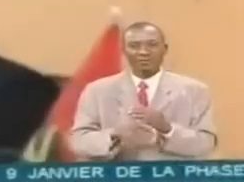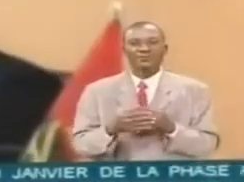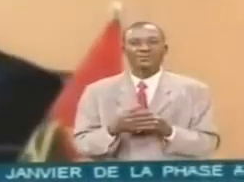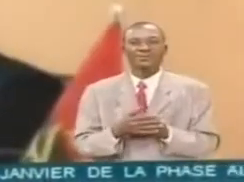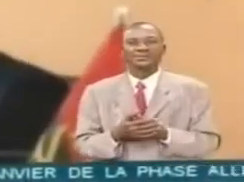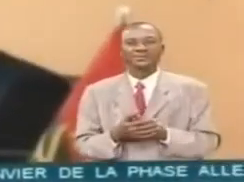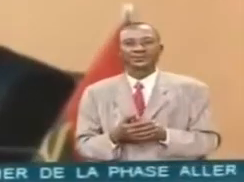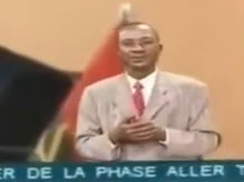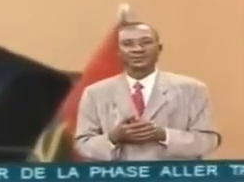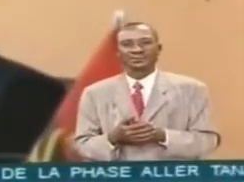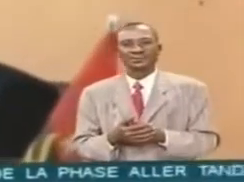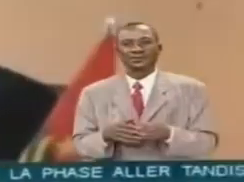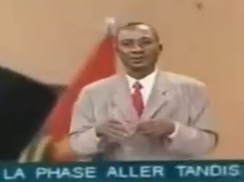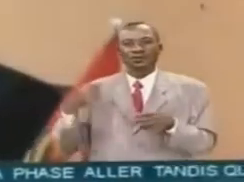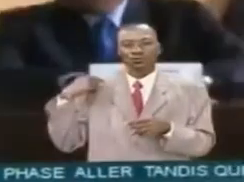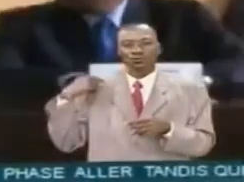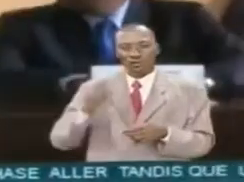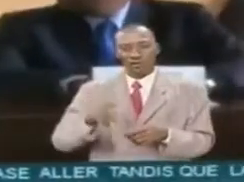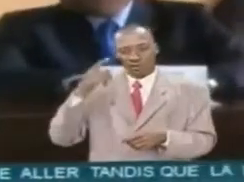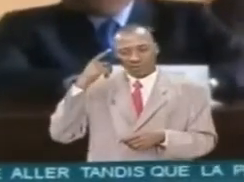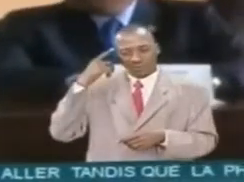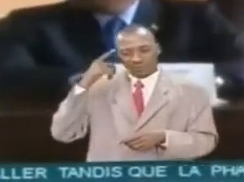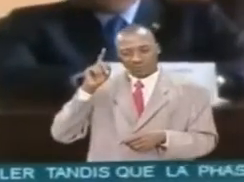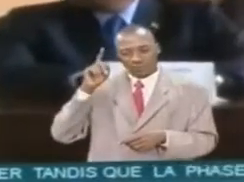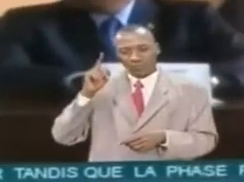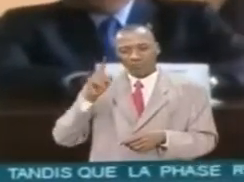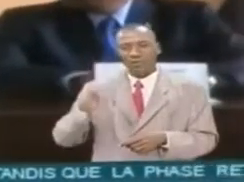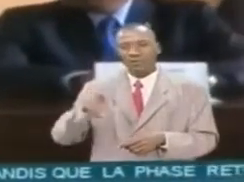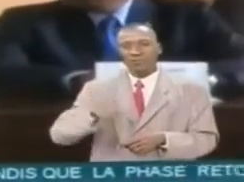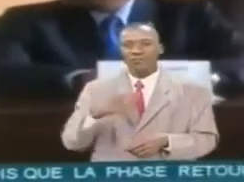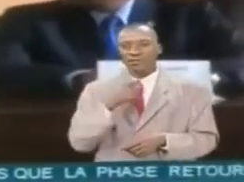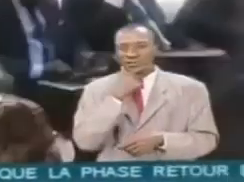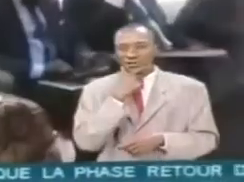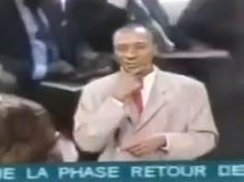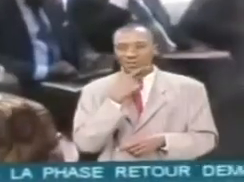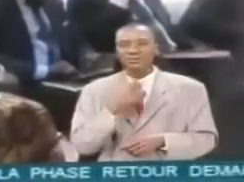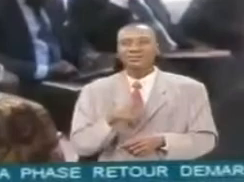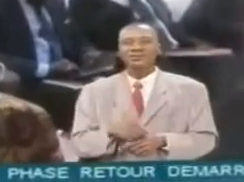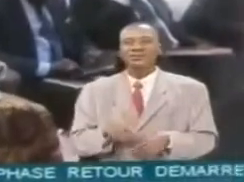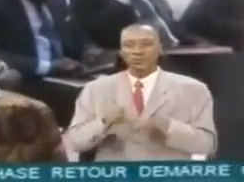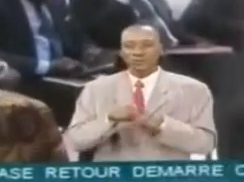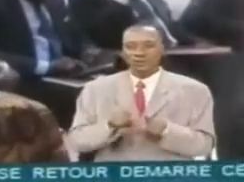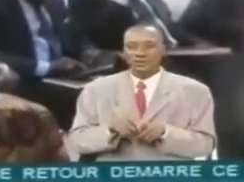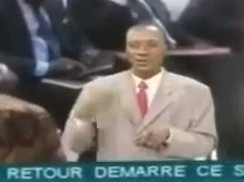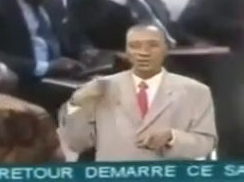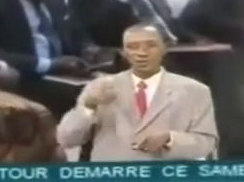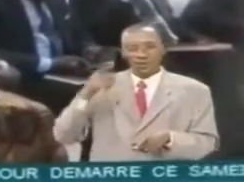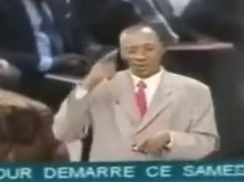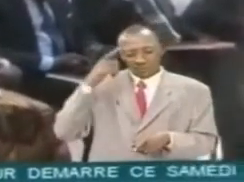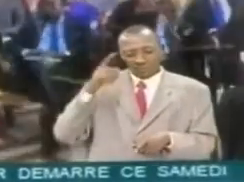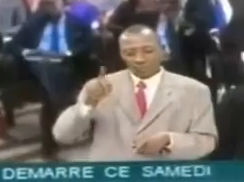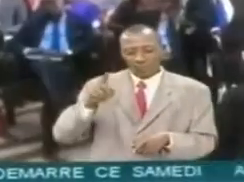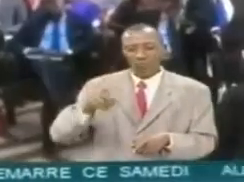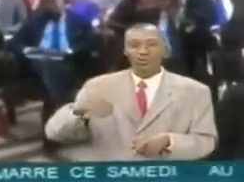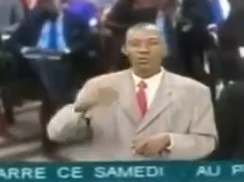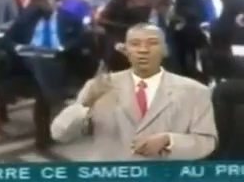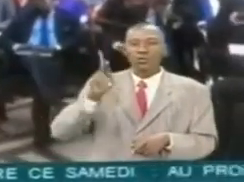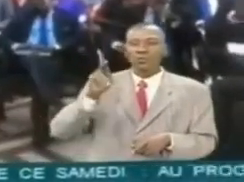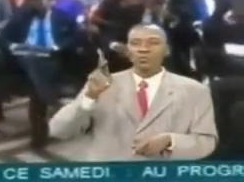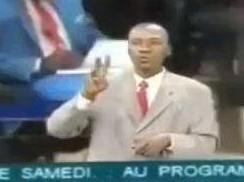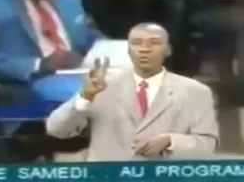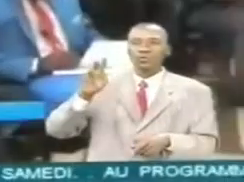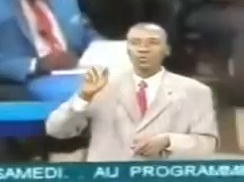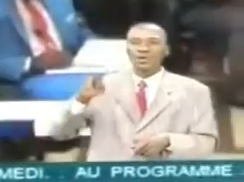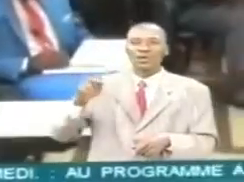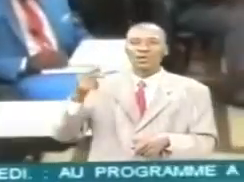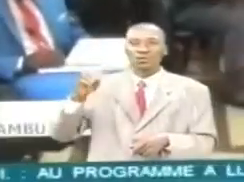Marc Manyangandambou du Kassai, América Putovita de Kwango, et le ministre provincial de l'énergie de Lualaba, Alexandre Ngoy